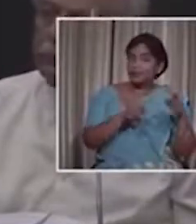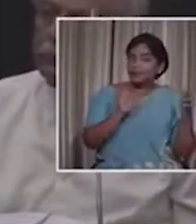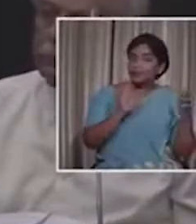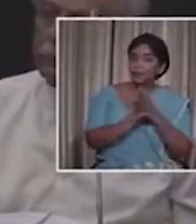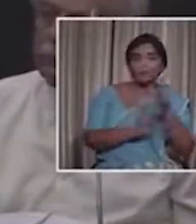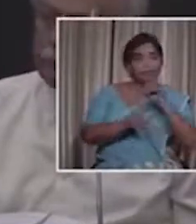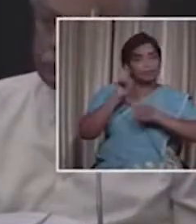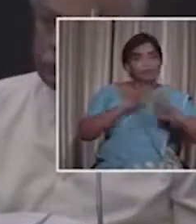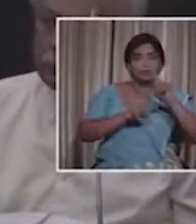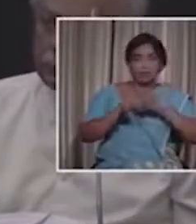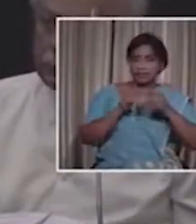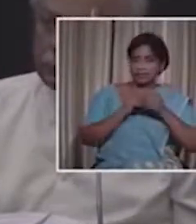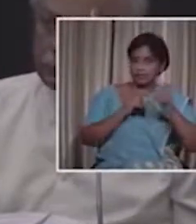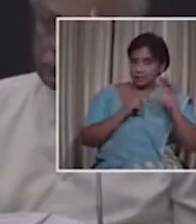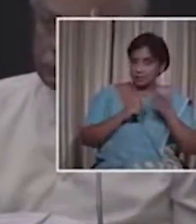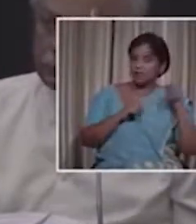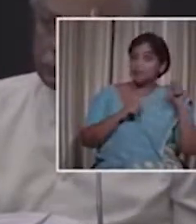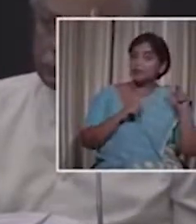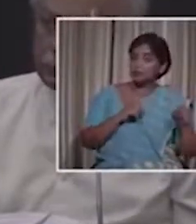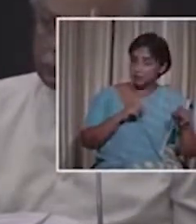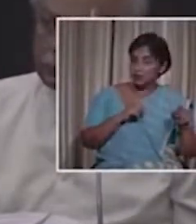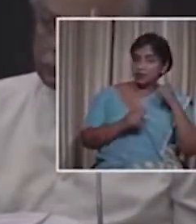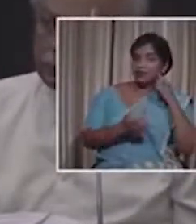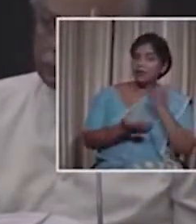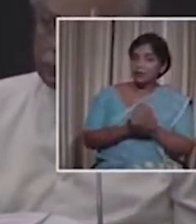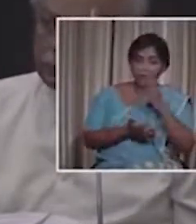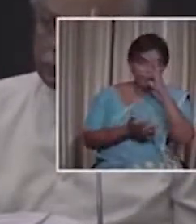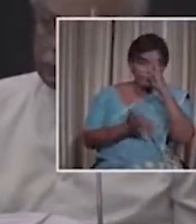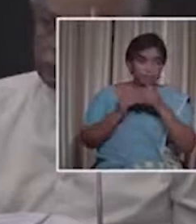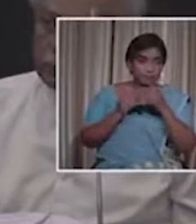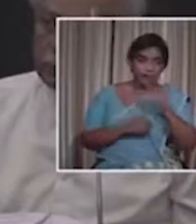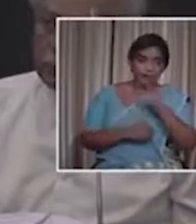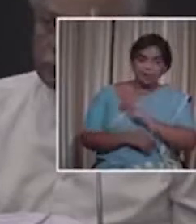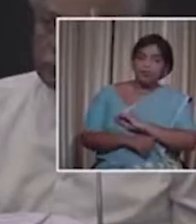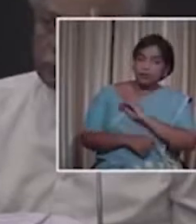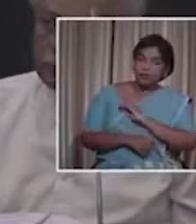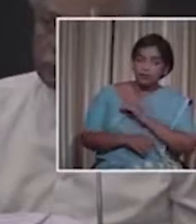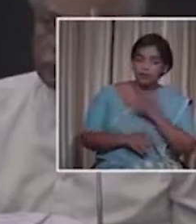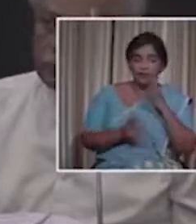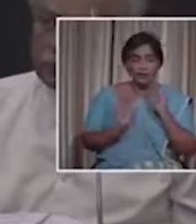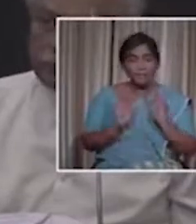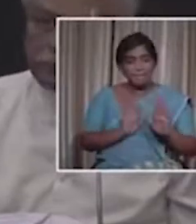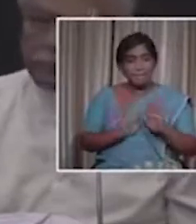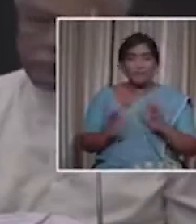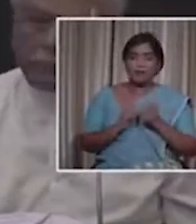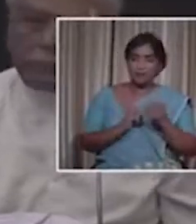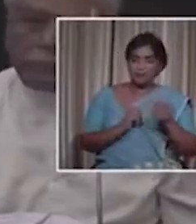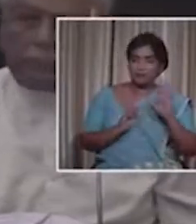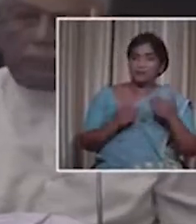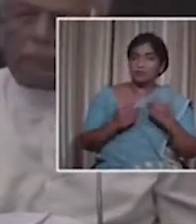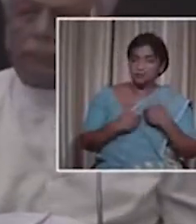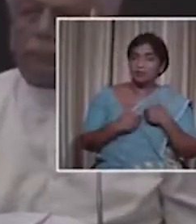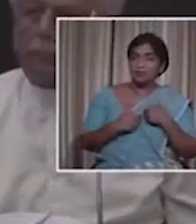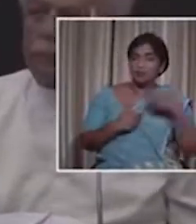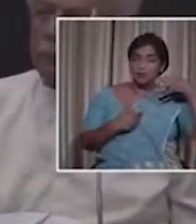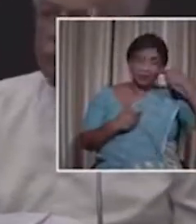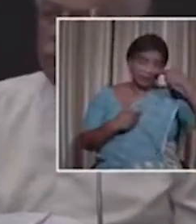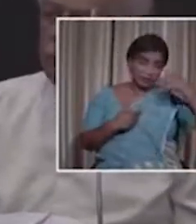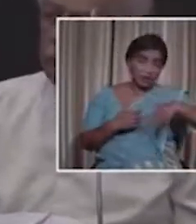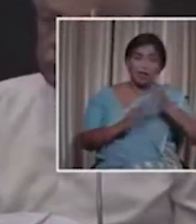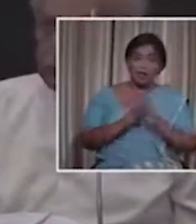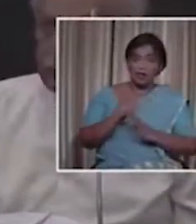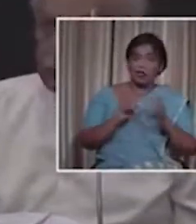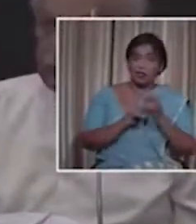தவறினால் நாட்டின் பொருளாதாரத்தை நிலையாக பேண முடியாது. இது 2 நாட்களில் செய்து முடிக்கக்கூடிய விடயமல்ல. இந்த சவாலை அரசியலின் ஊடாக